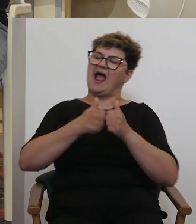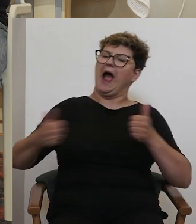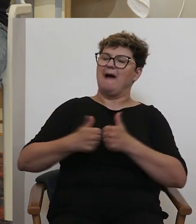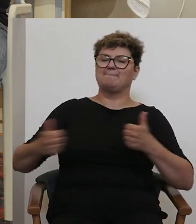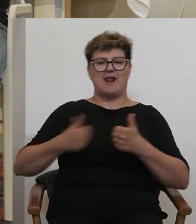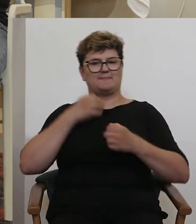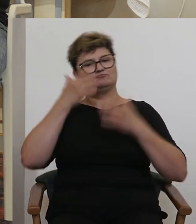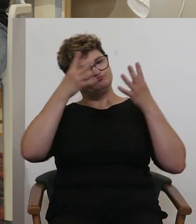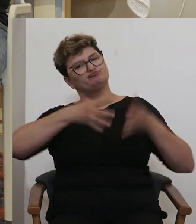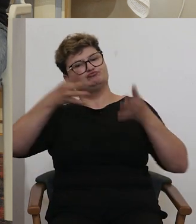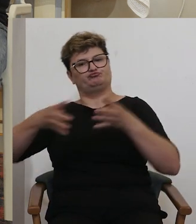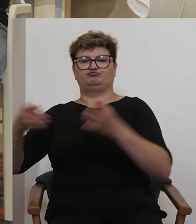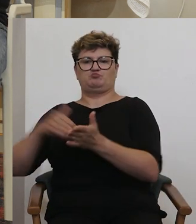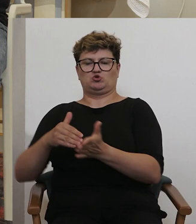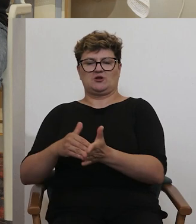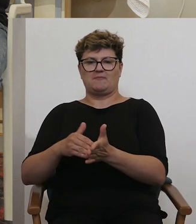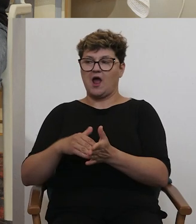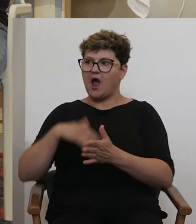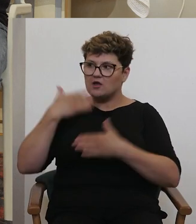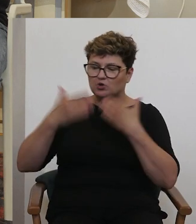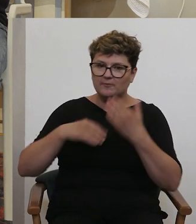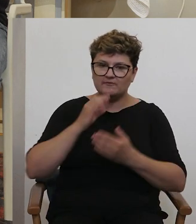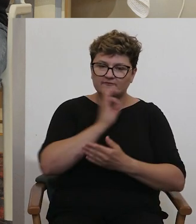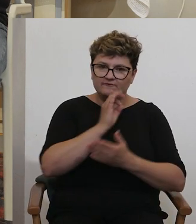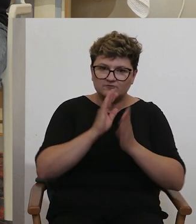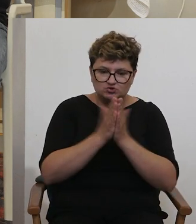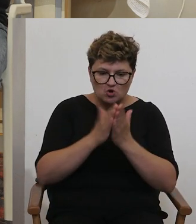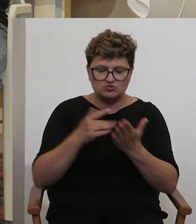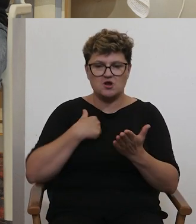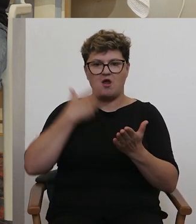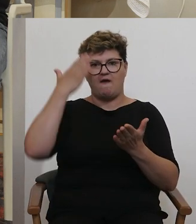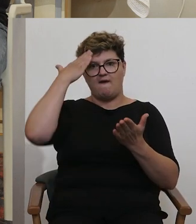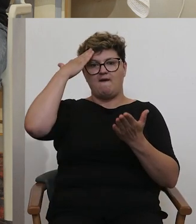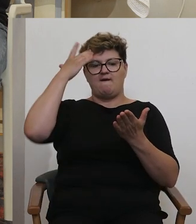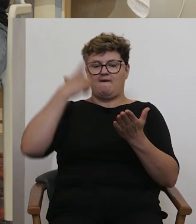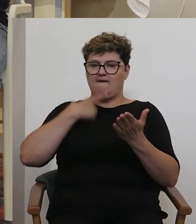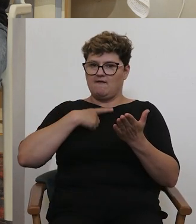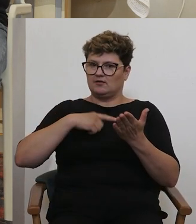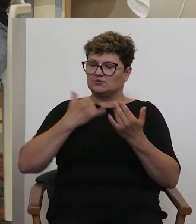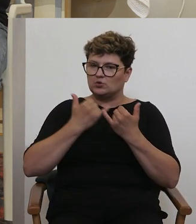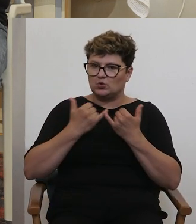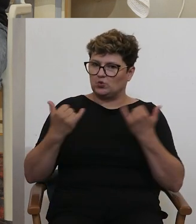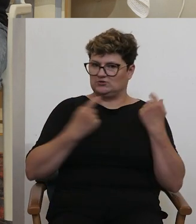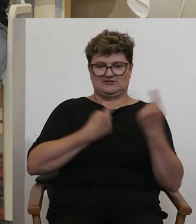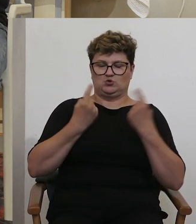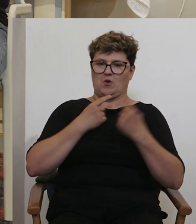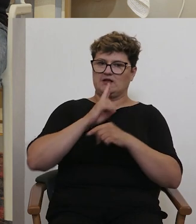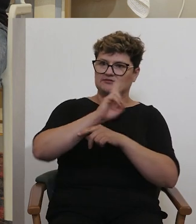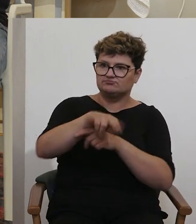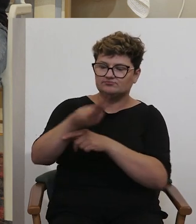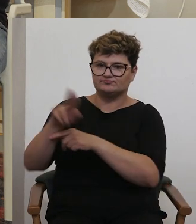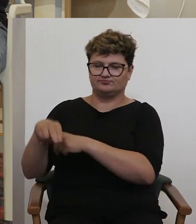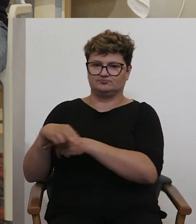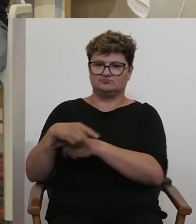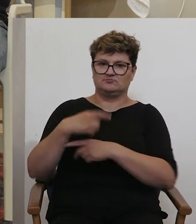dalej. I dopiero pana książka mi uświadomiła, jak bardzo różne drogi były, które prowadziły do tej armii. Że to była strach przed